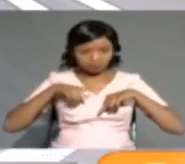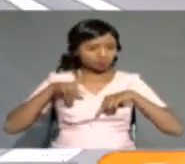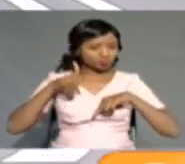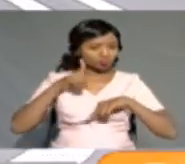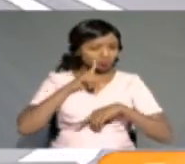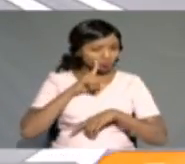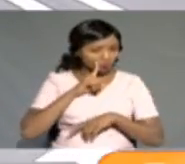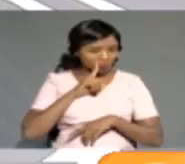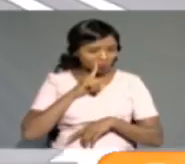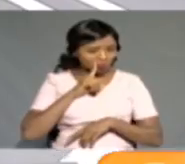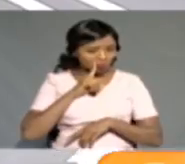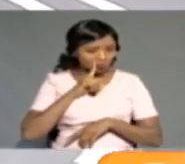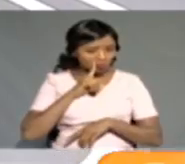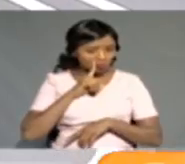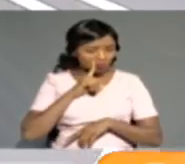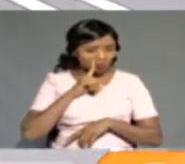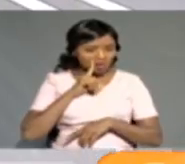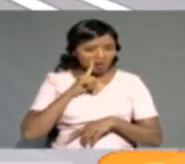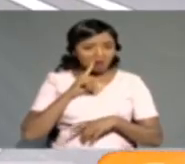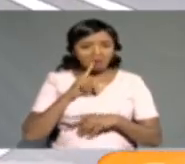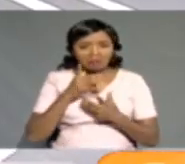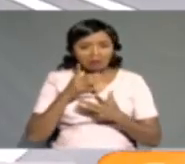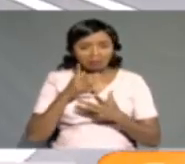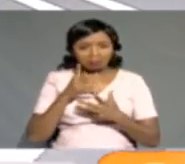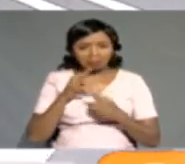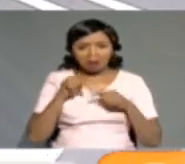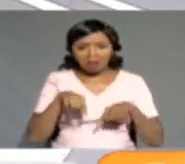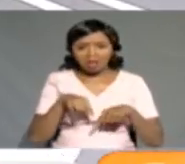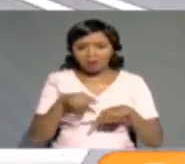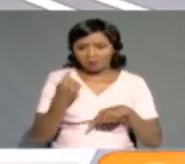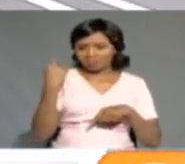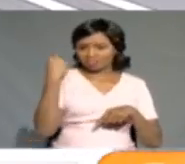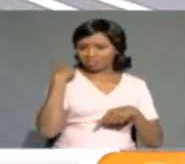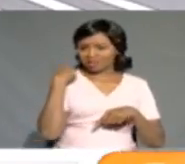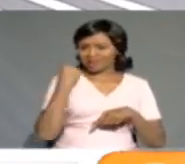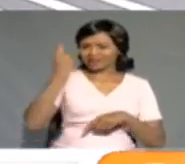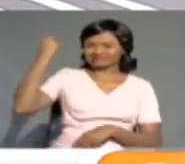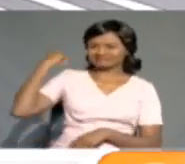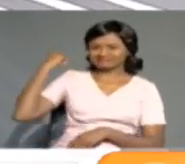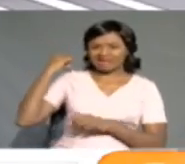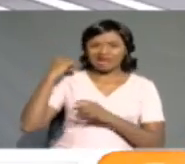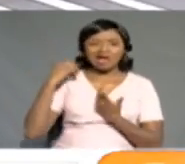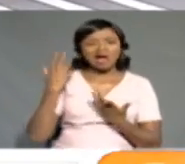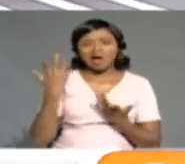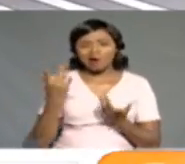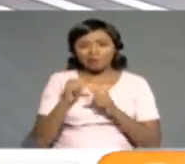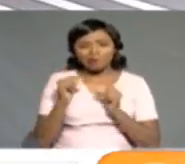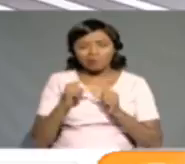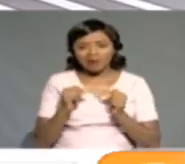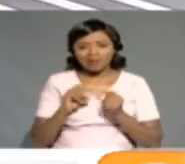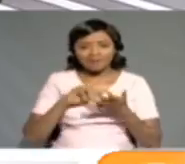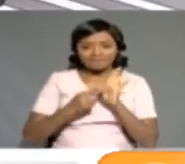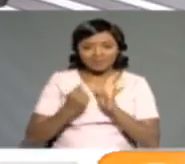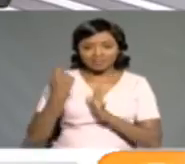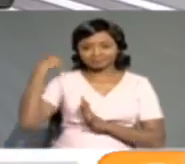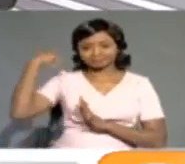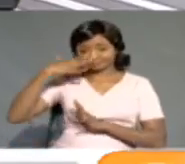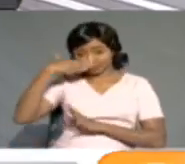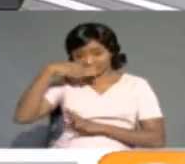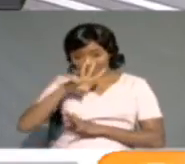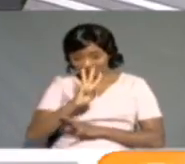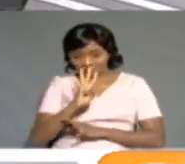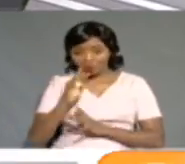juzi. Basi, nimeishia hapo. Hapo ndo nimeishia mimi. Hamna. Ukianzia leo unarudi nyuma mara 4, unaweza kwenda mbele mara